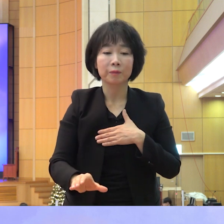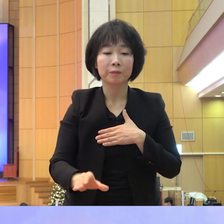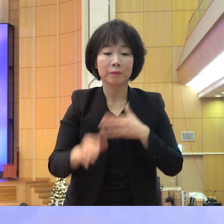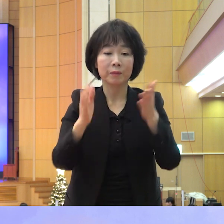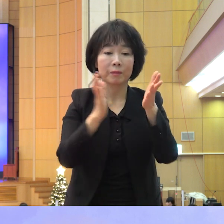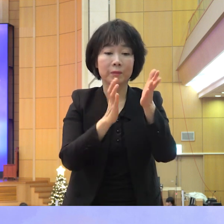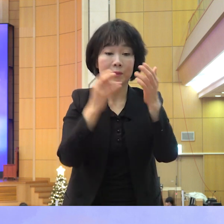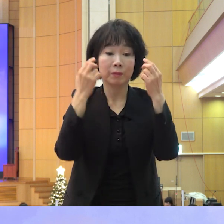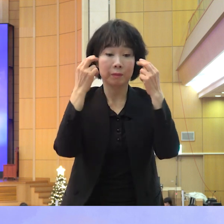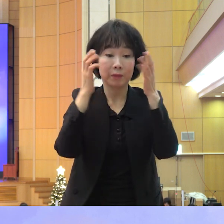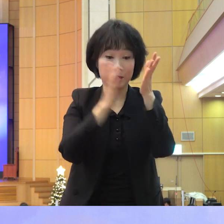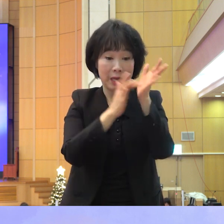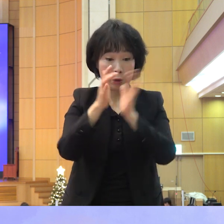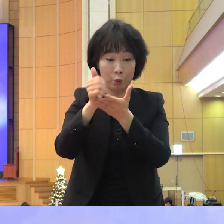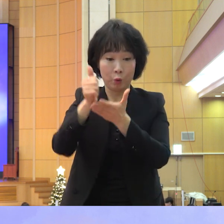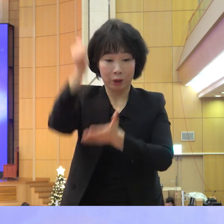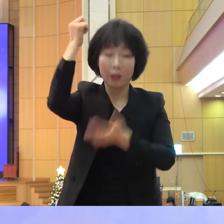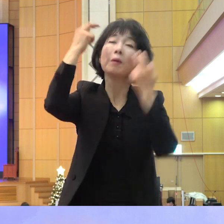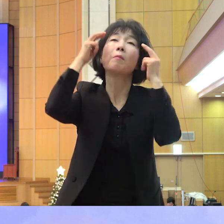예수님을